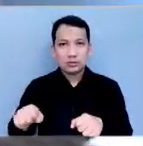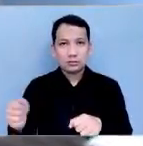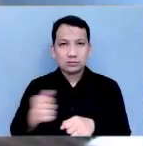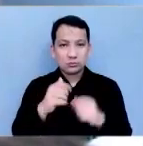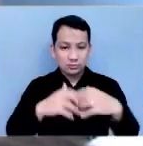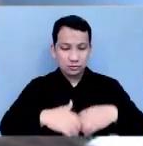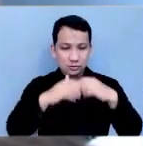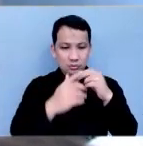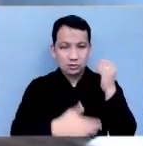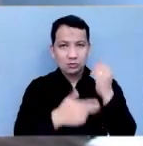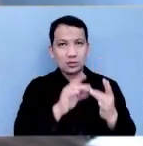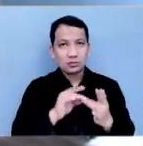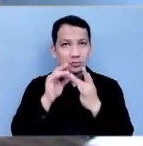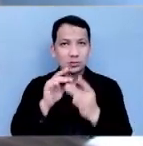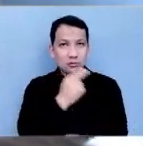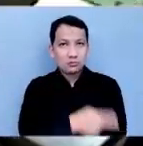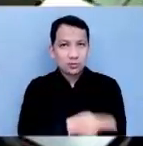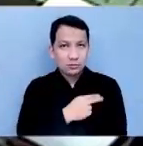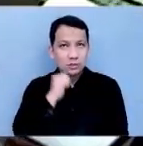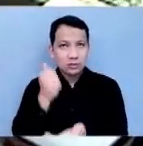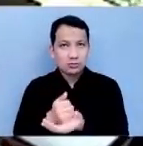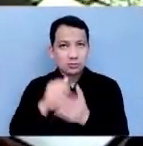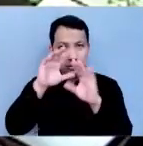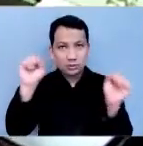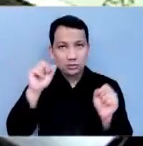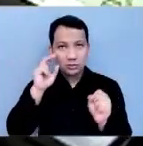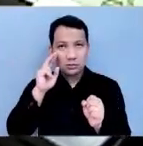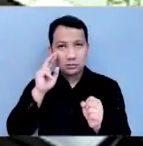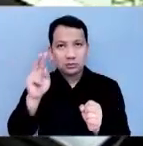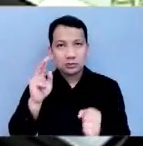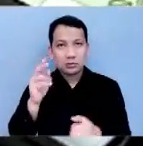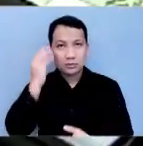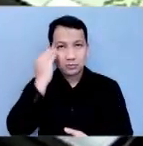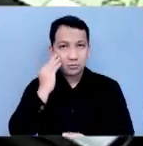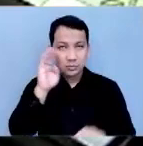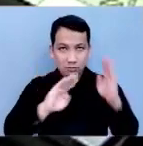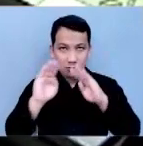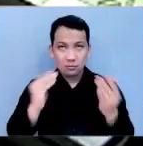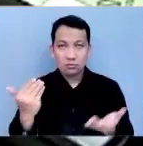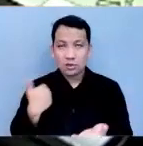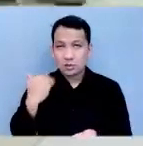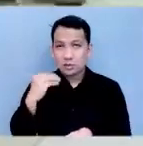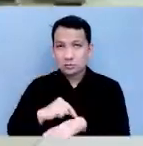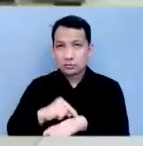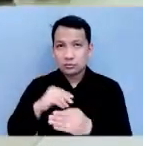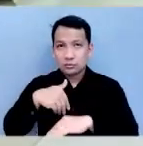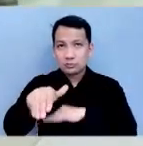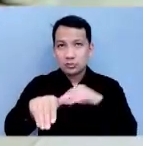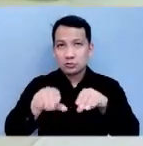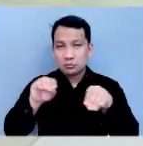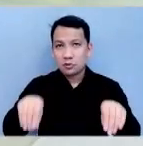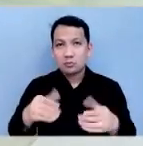kagaya ng specialty hospitals na inapprove na ng presidente. Pero baka mamproblema tayo, wala tayong nurse na ilalagay doon. Sa datos